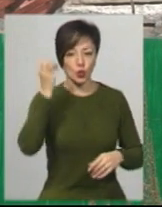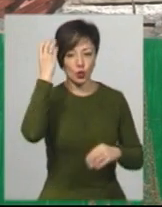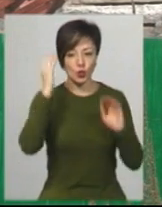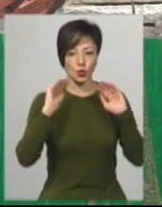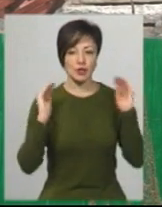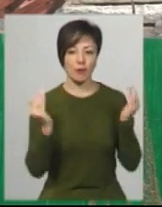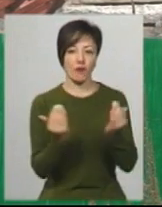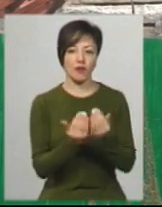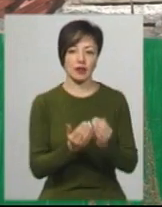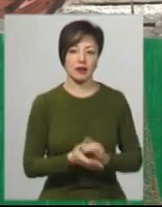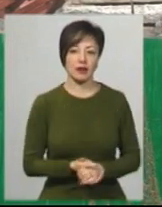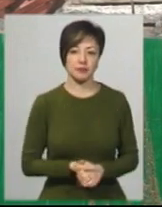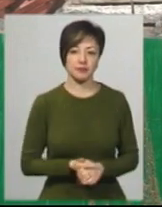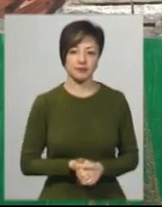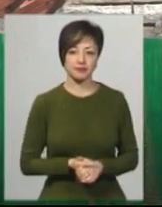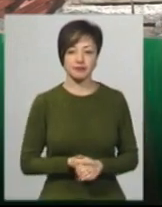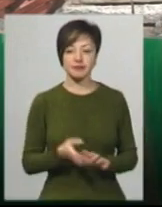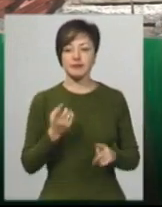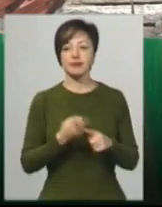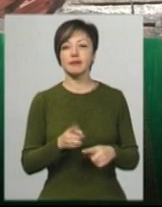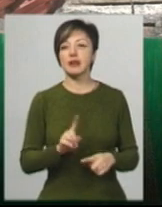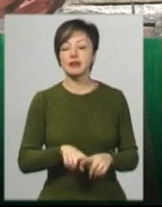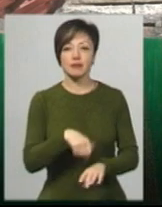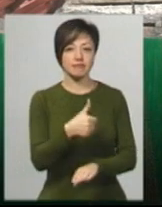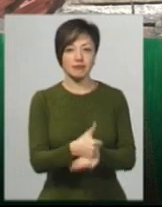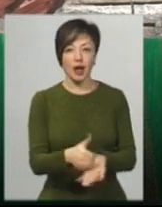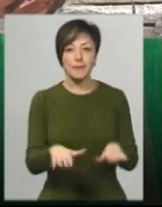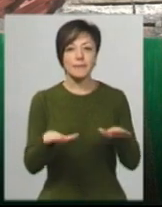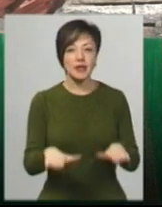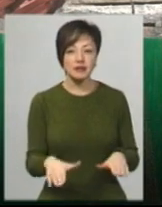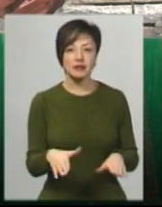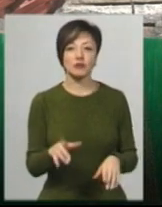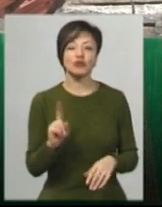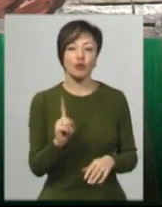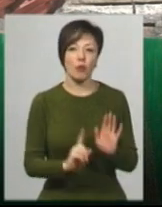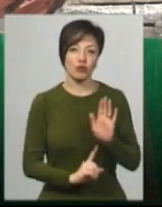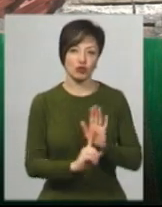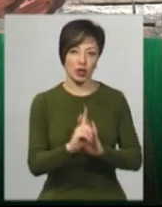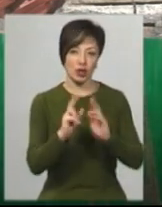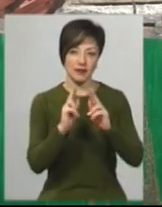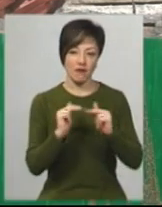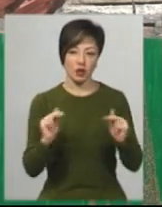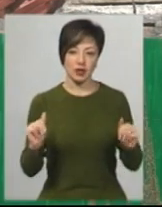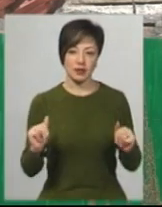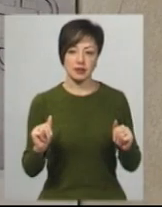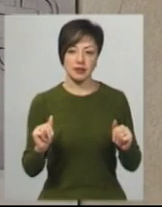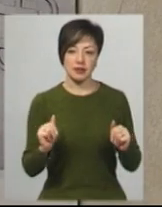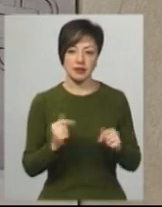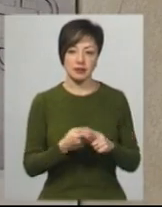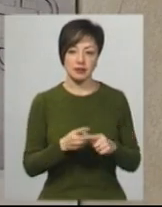Олег Погорілець. Це таке ключове місце, де дійсно з чого починалася фортеця. Тому що донжон – це